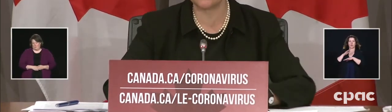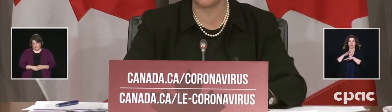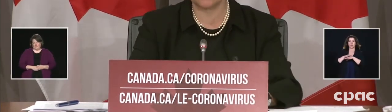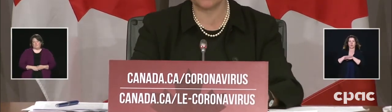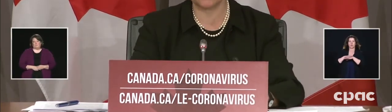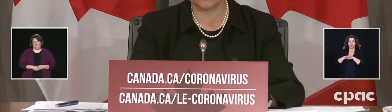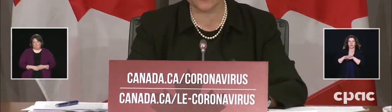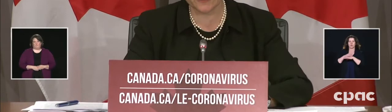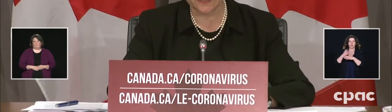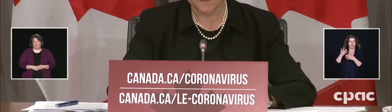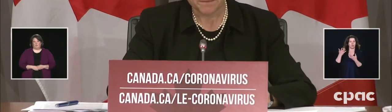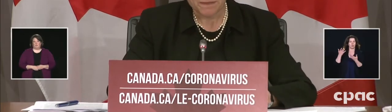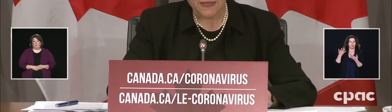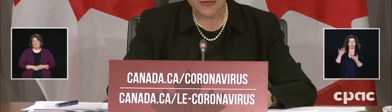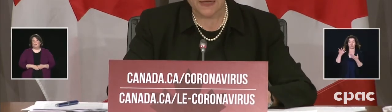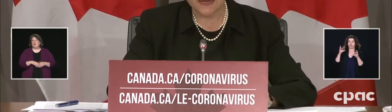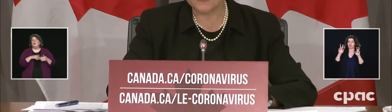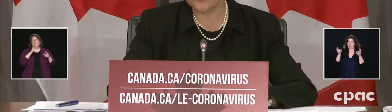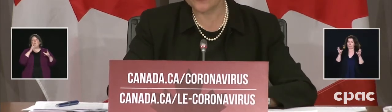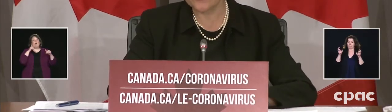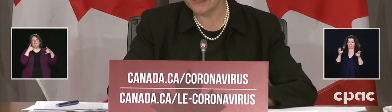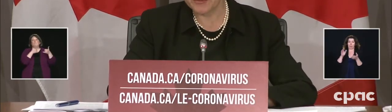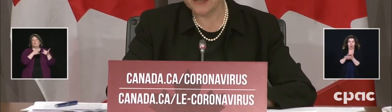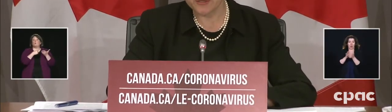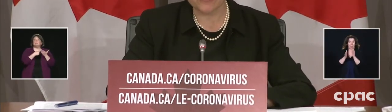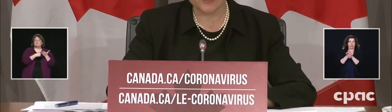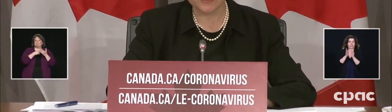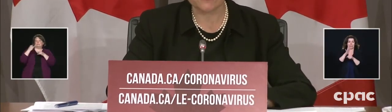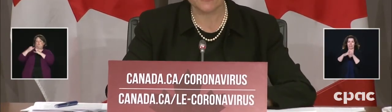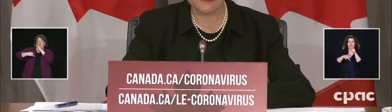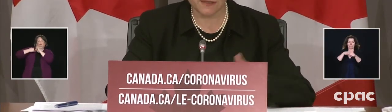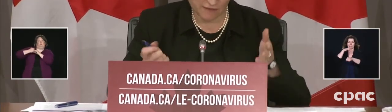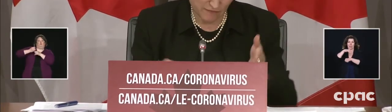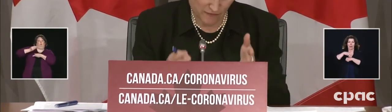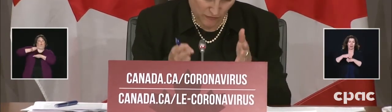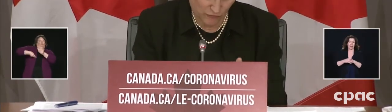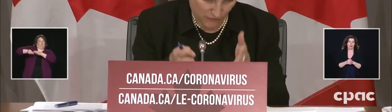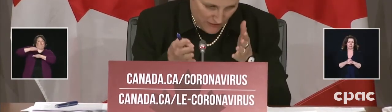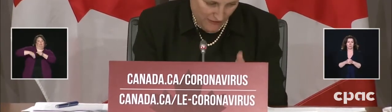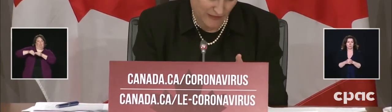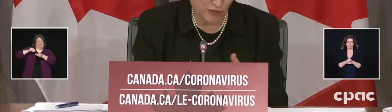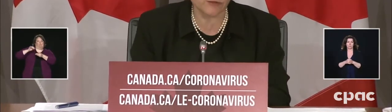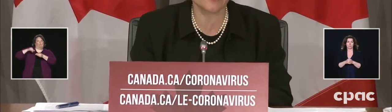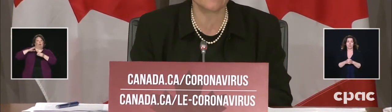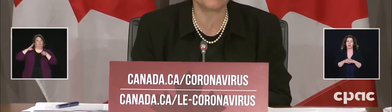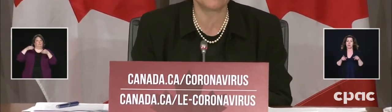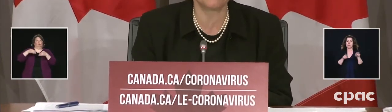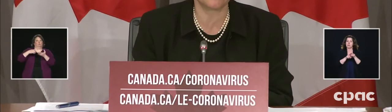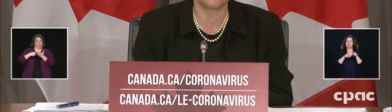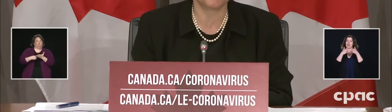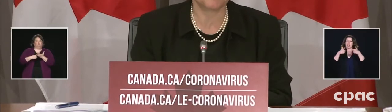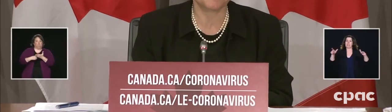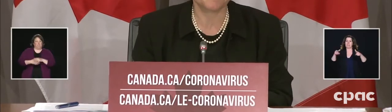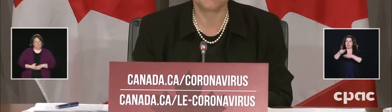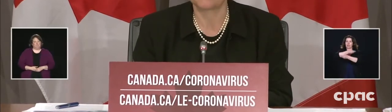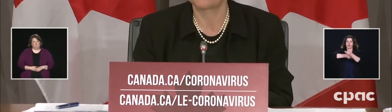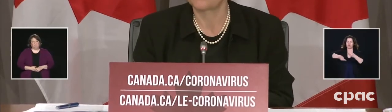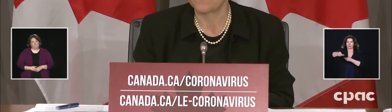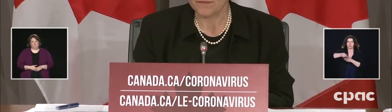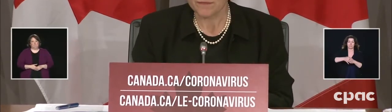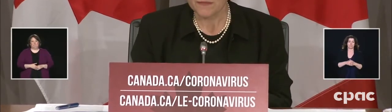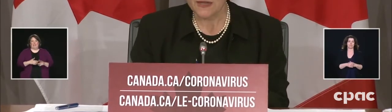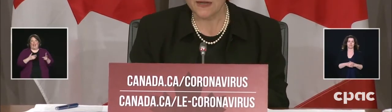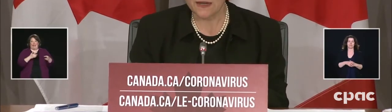international et notre accord de libre-échange. C'était un échange très spécifique.